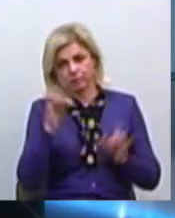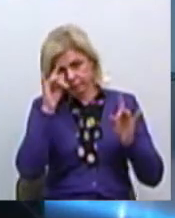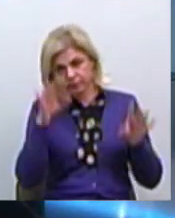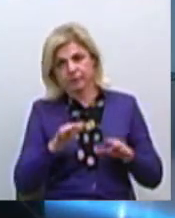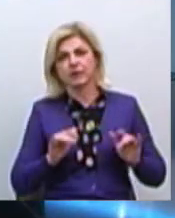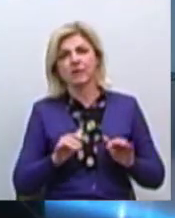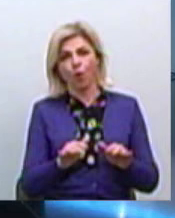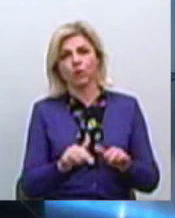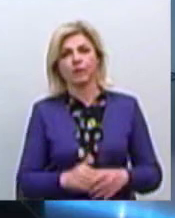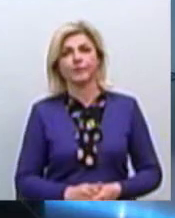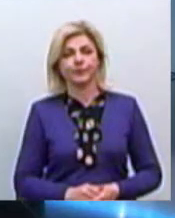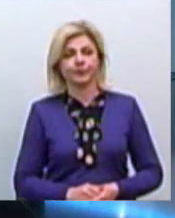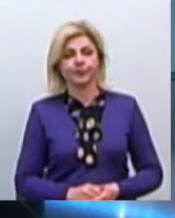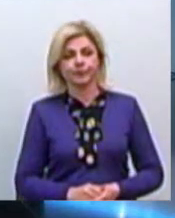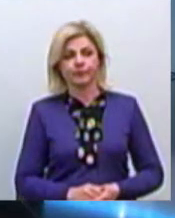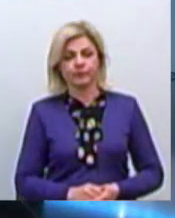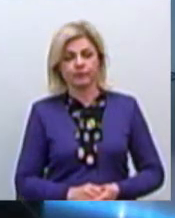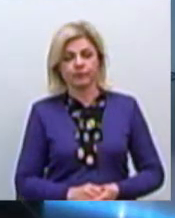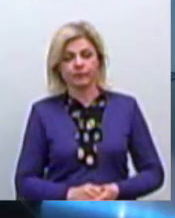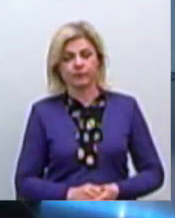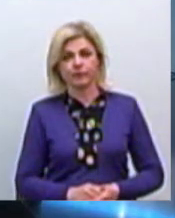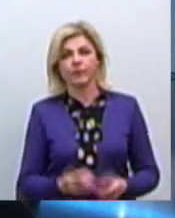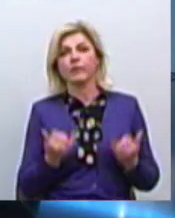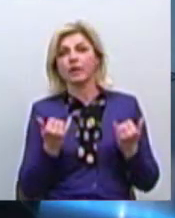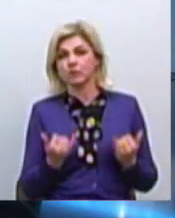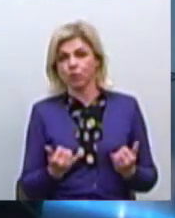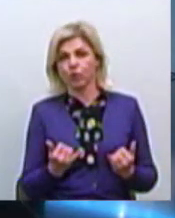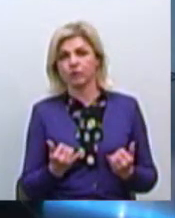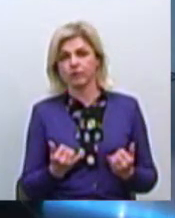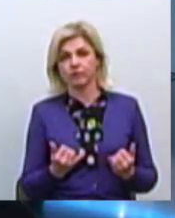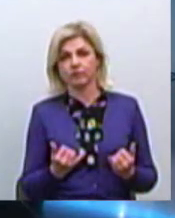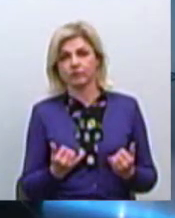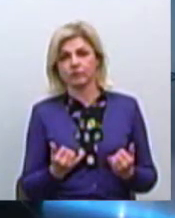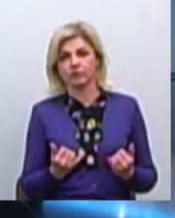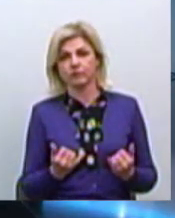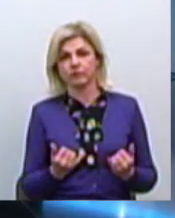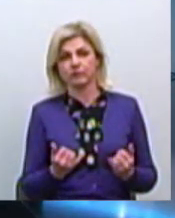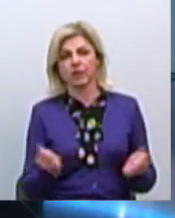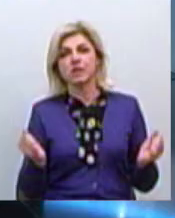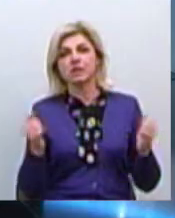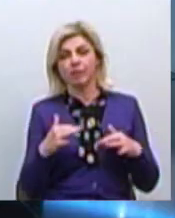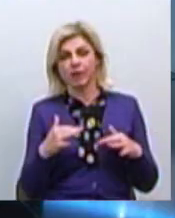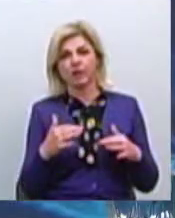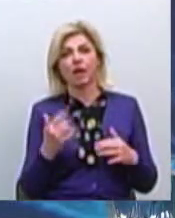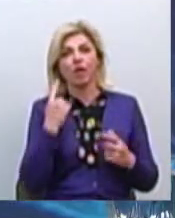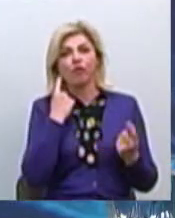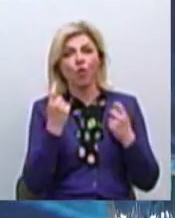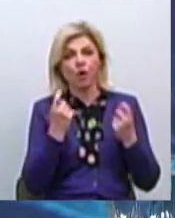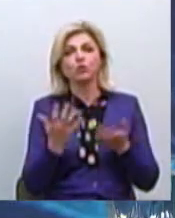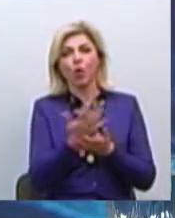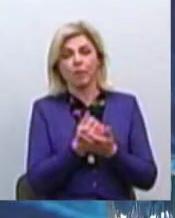Сьогодні було зібрана інформація за